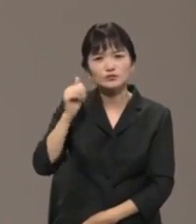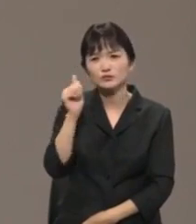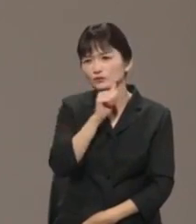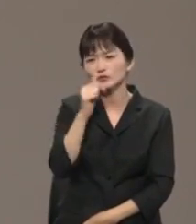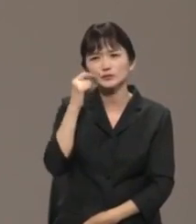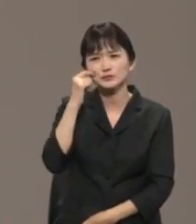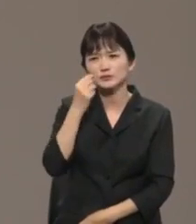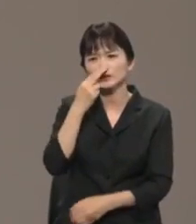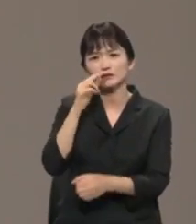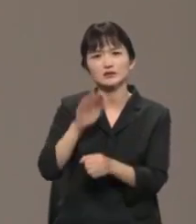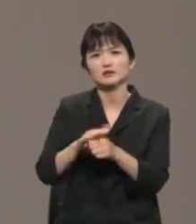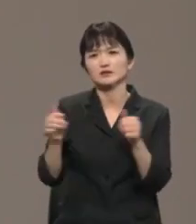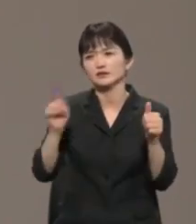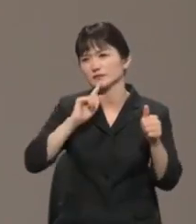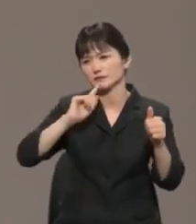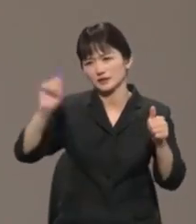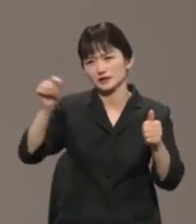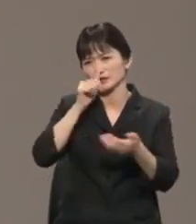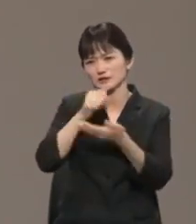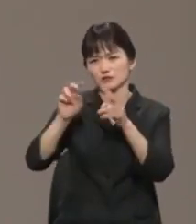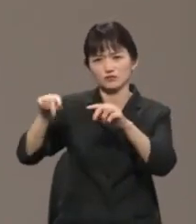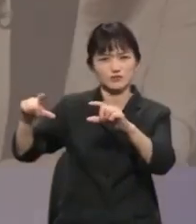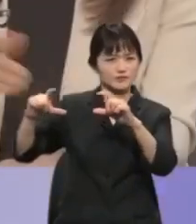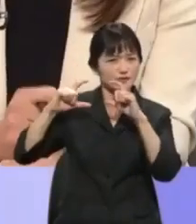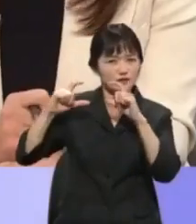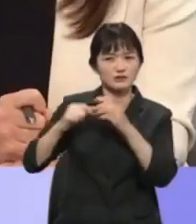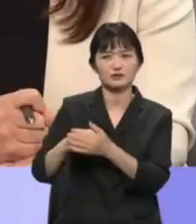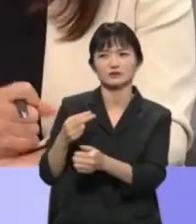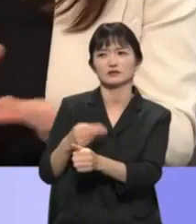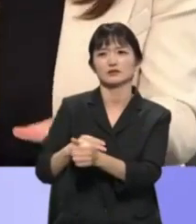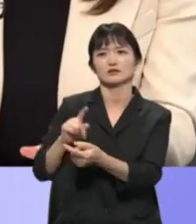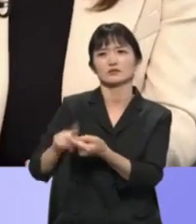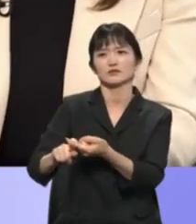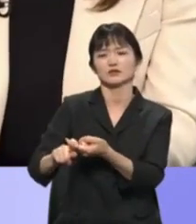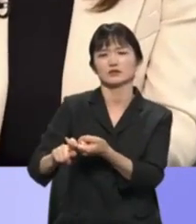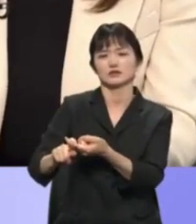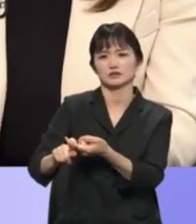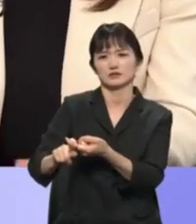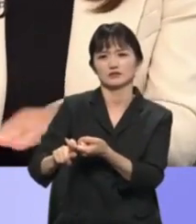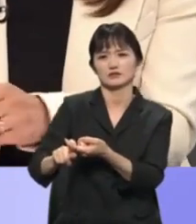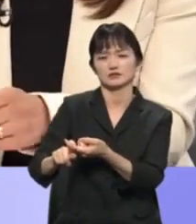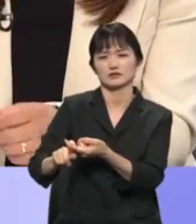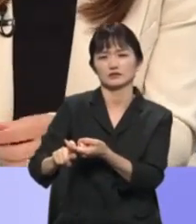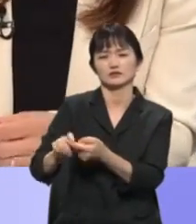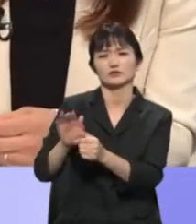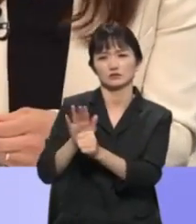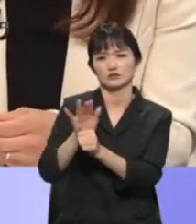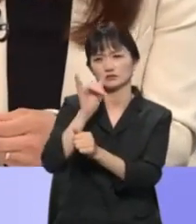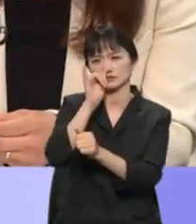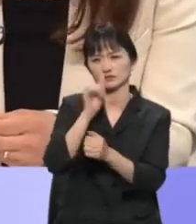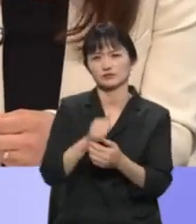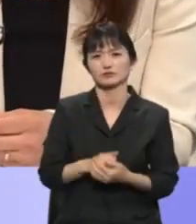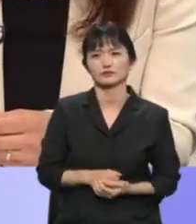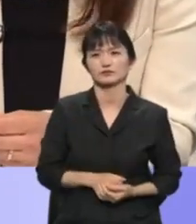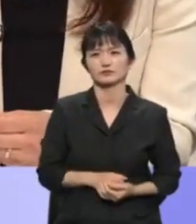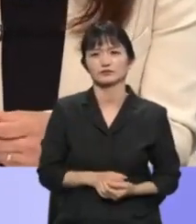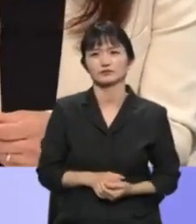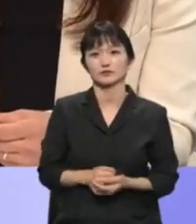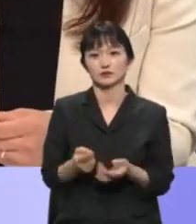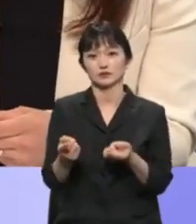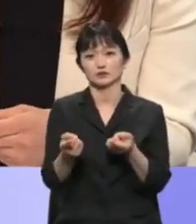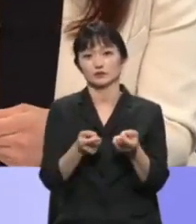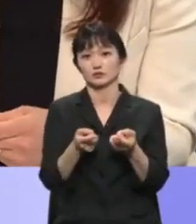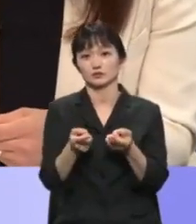억울하면 재판까지 가서 무죄를 받고 와야지만 우리는 선생님 편을 들어줄 수밖에 없다 이런 입장인 거예요 한편으로는 이런 중재라든지